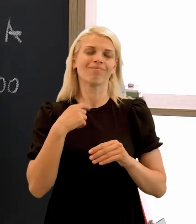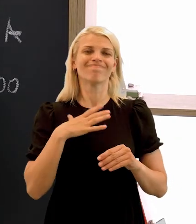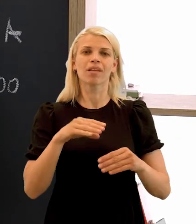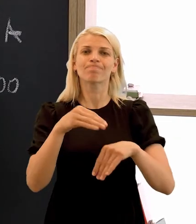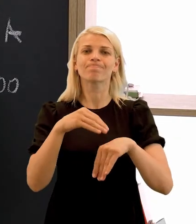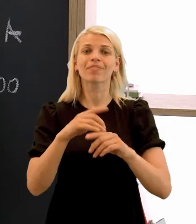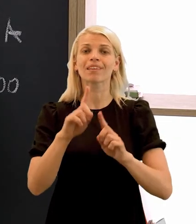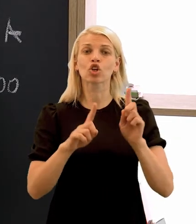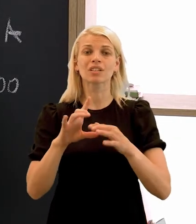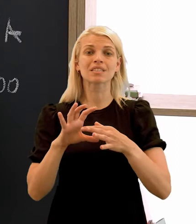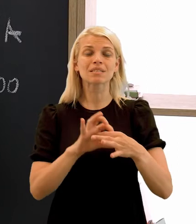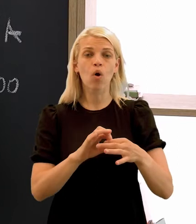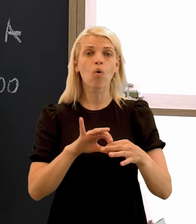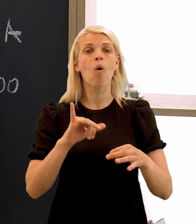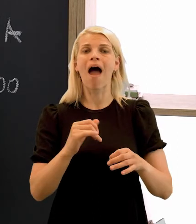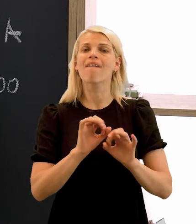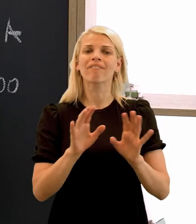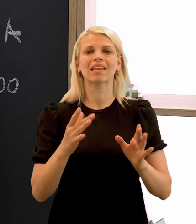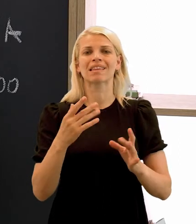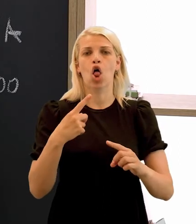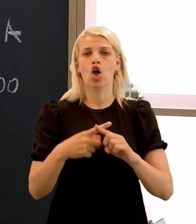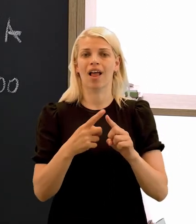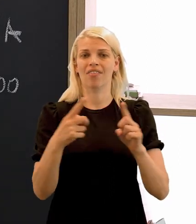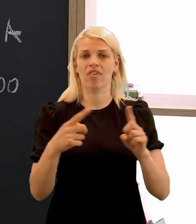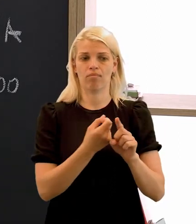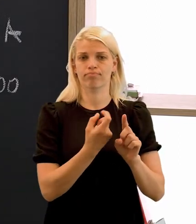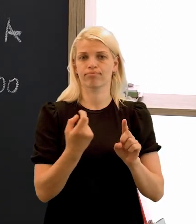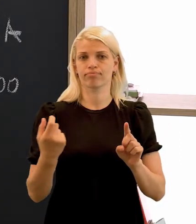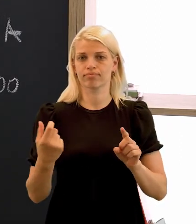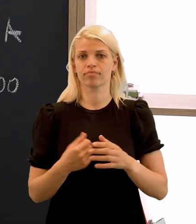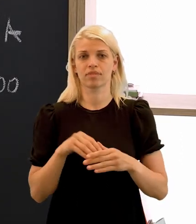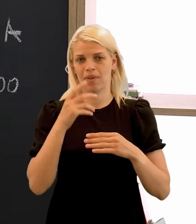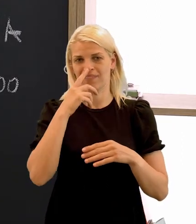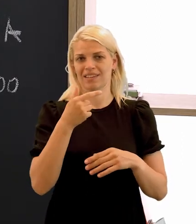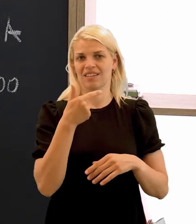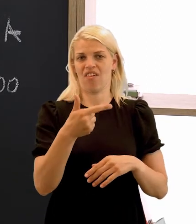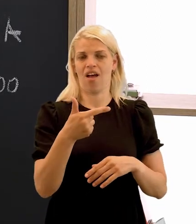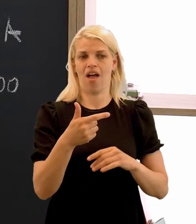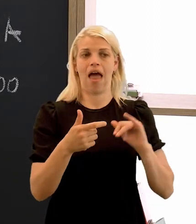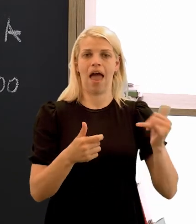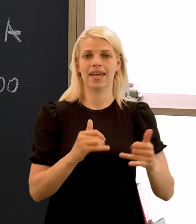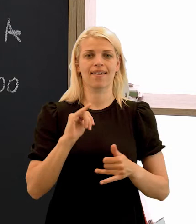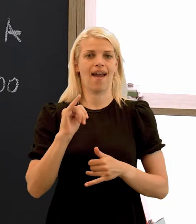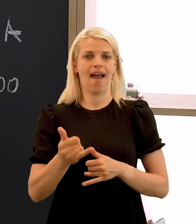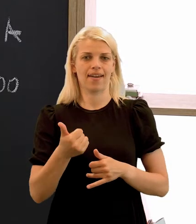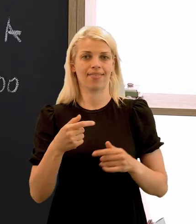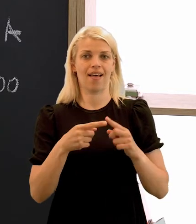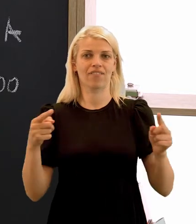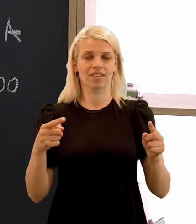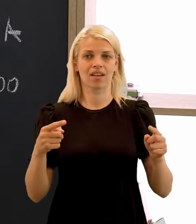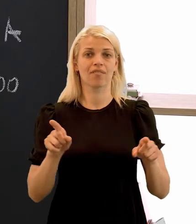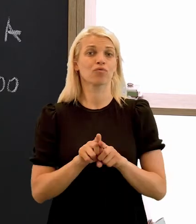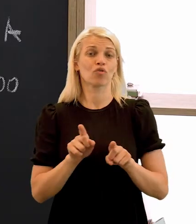môžu sa vyskytovať vo vete aj viackrát. Napríklad pozrite tu aj. A